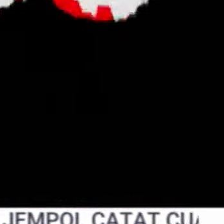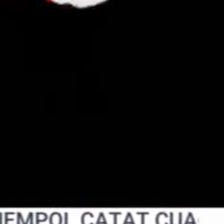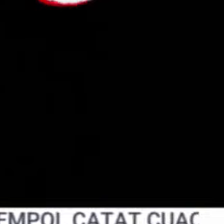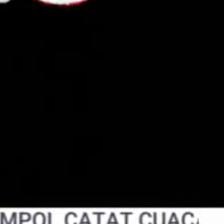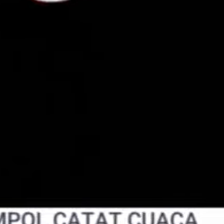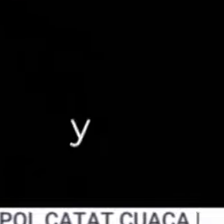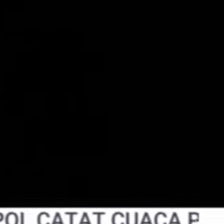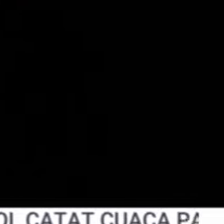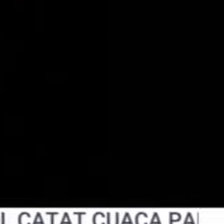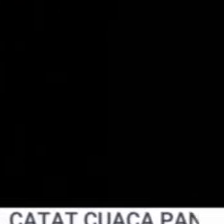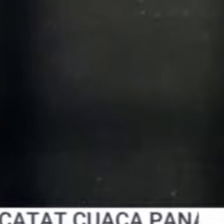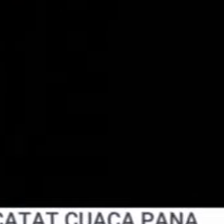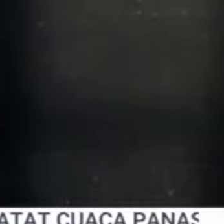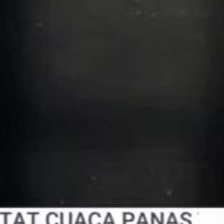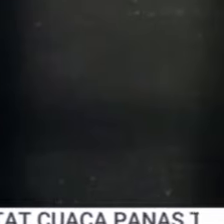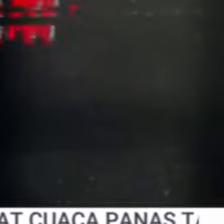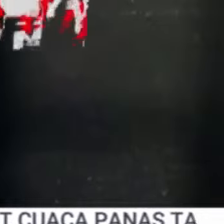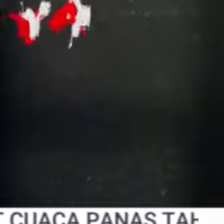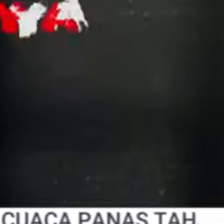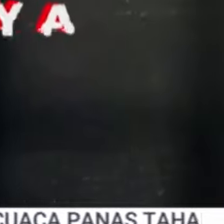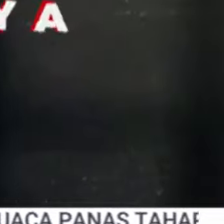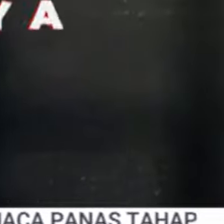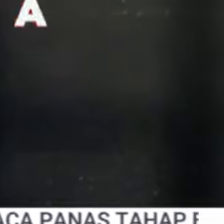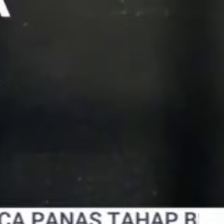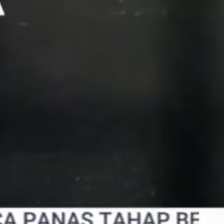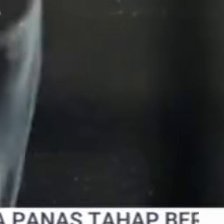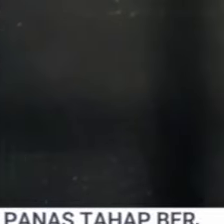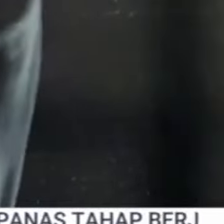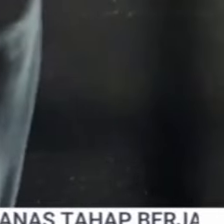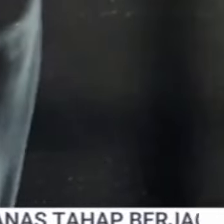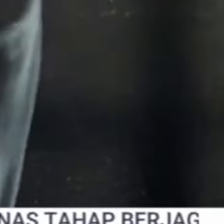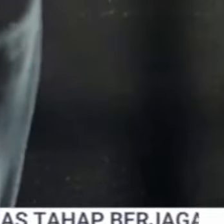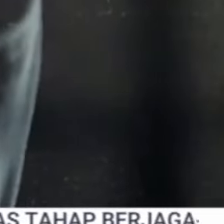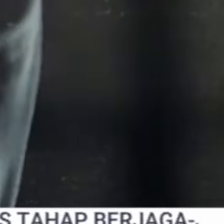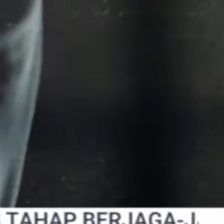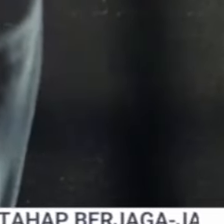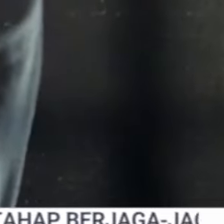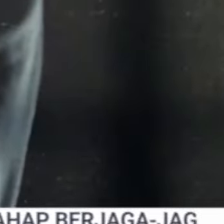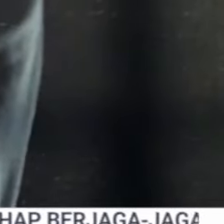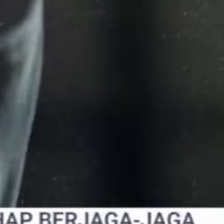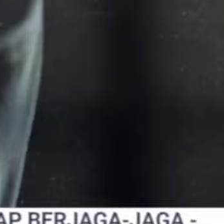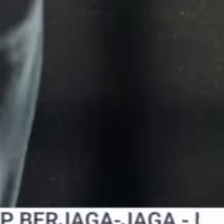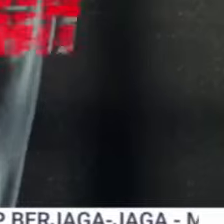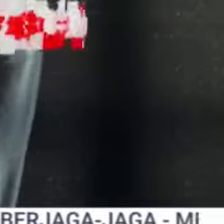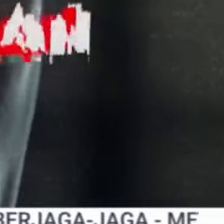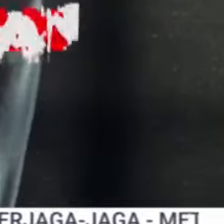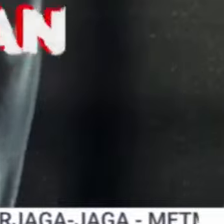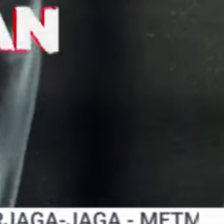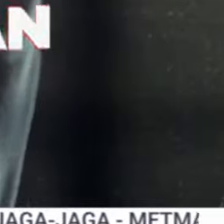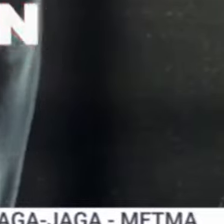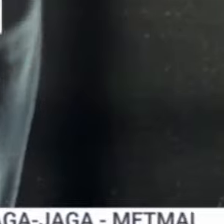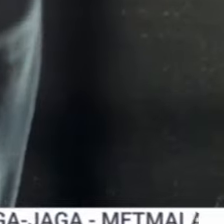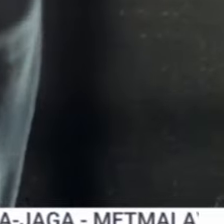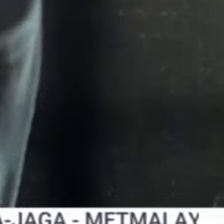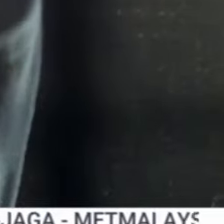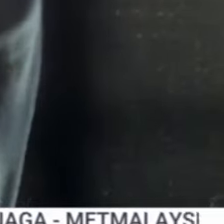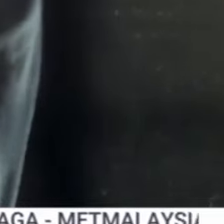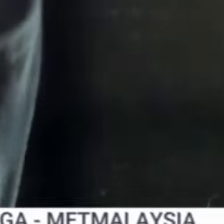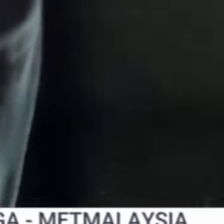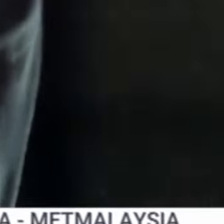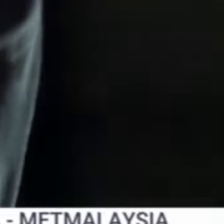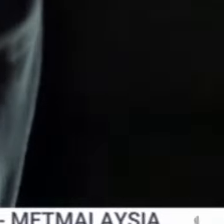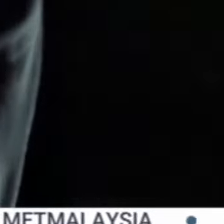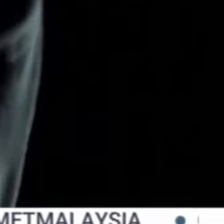depresimum 50.000 Ringgit atau penjara tidak melebihi 1 tahun atau kedudunya dan juga dendeng selanjutnya setiap hari kesalahan